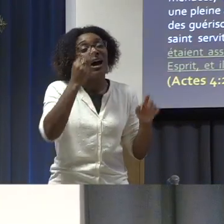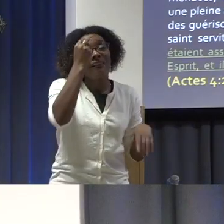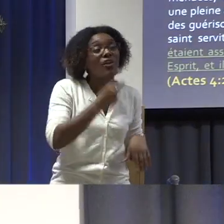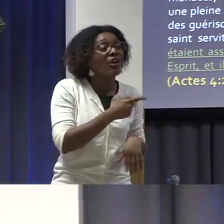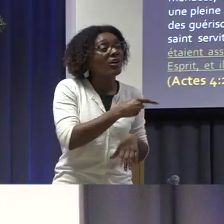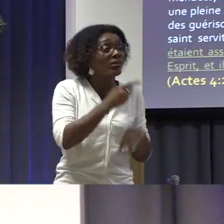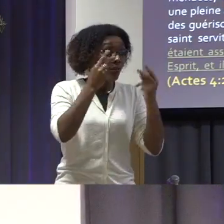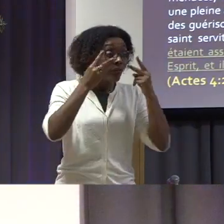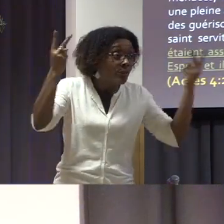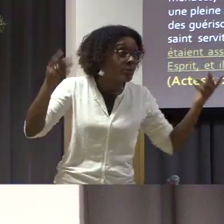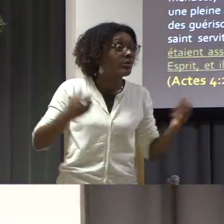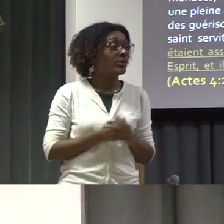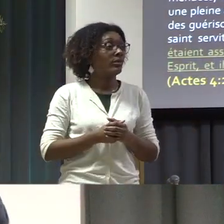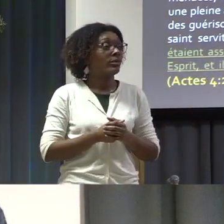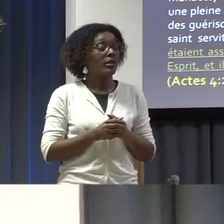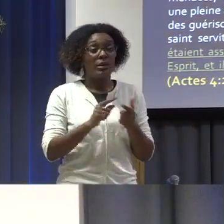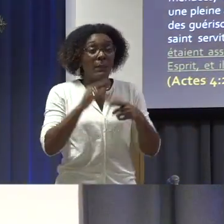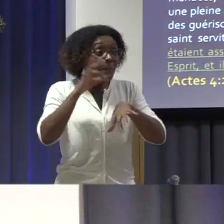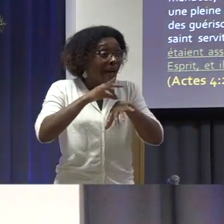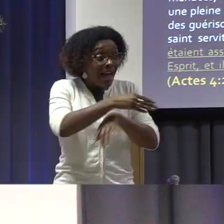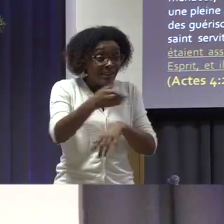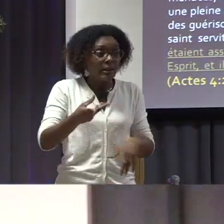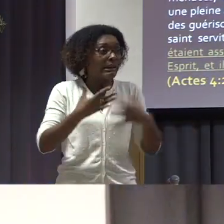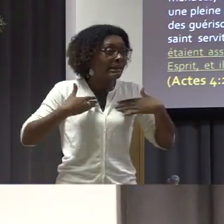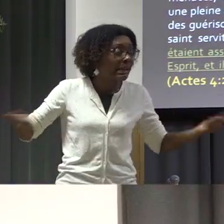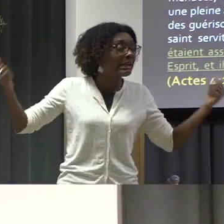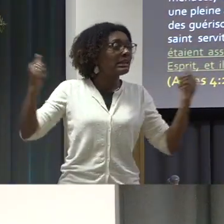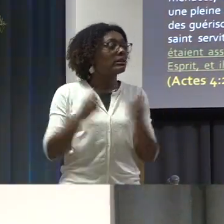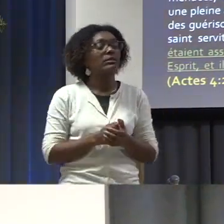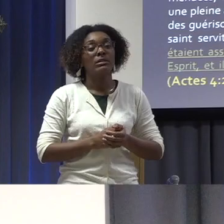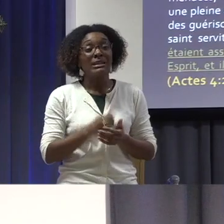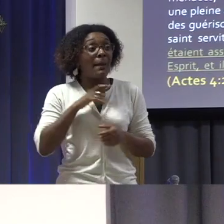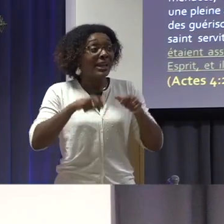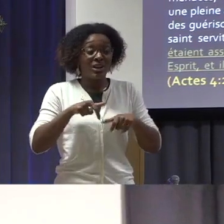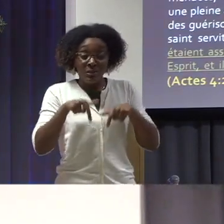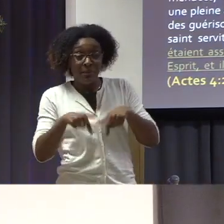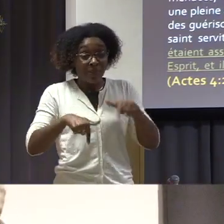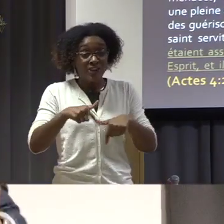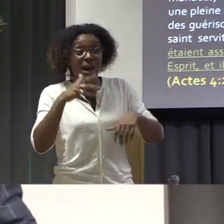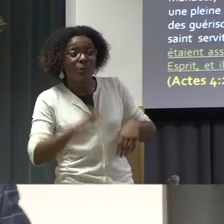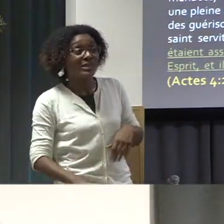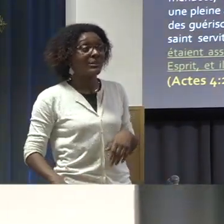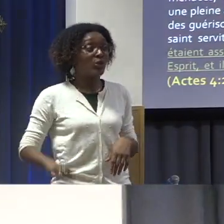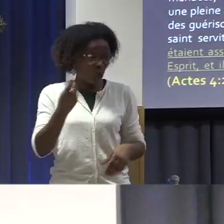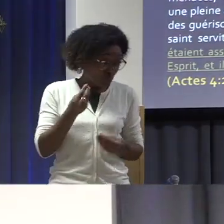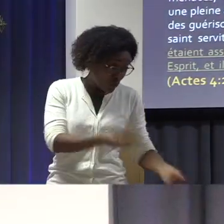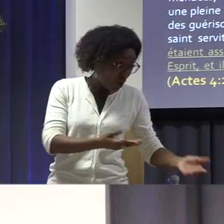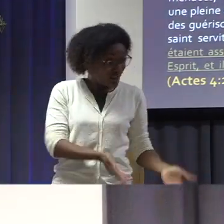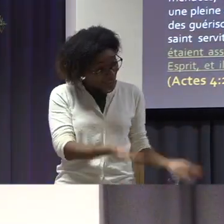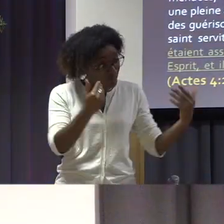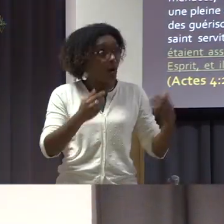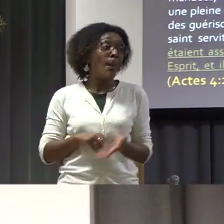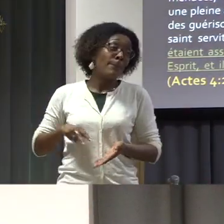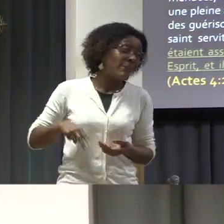malade qui était là mais il a été guéri il ya quelqu'un qui ne pouvait pas marcher mais le seigneur lui a donné la marche et ça